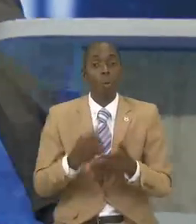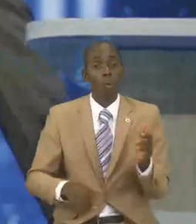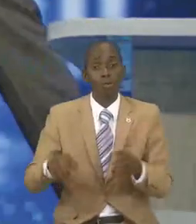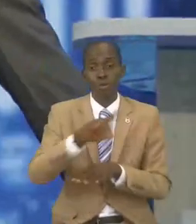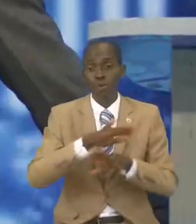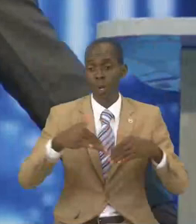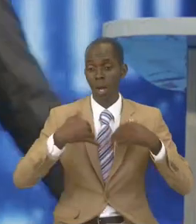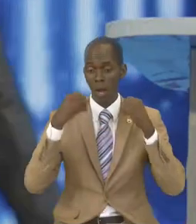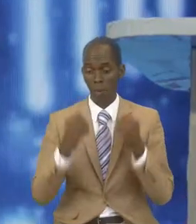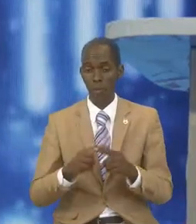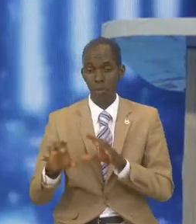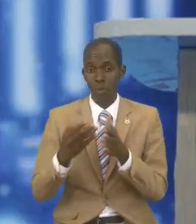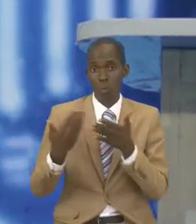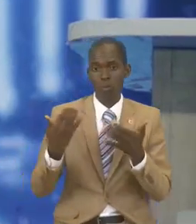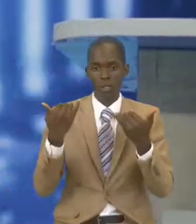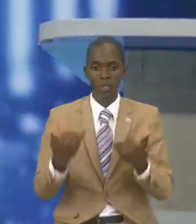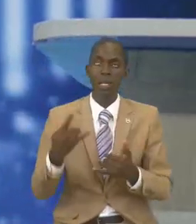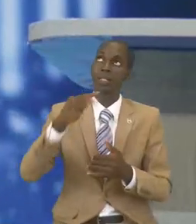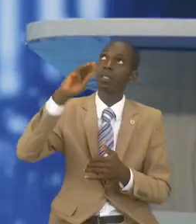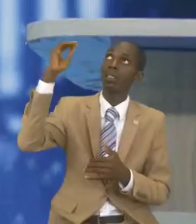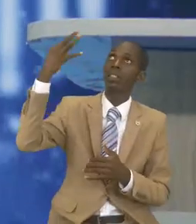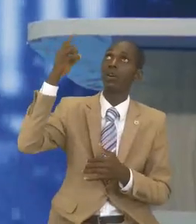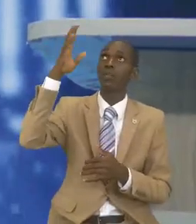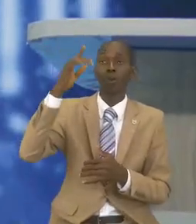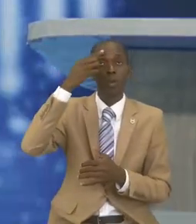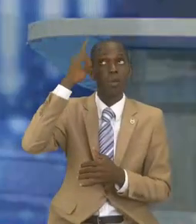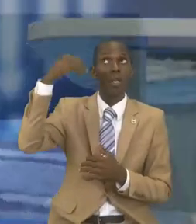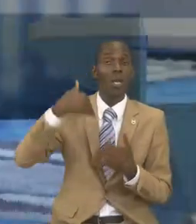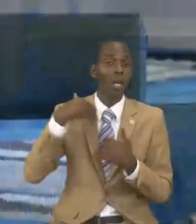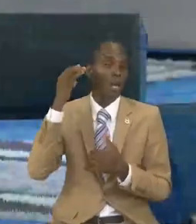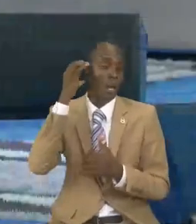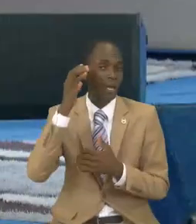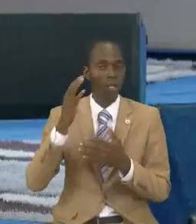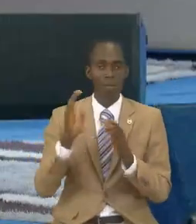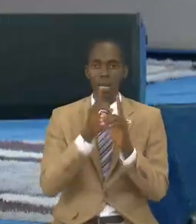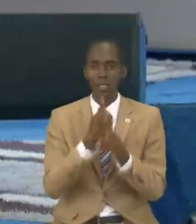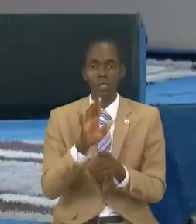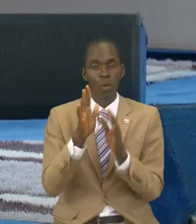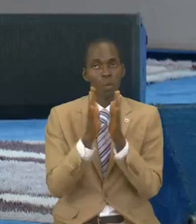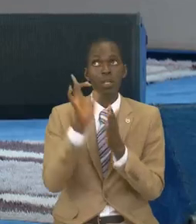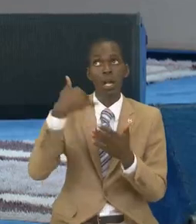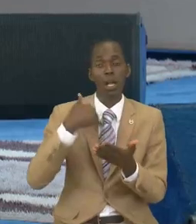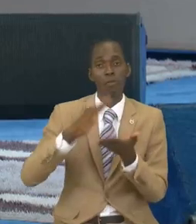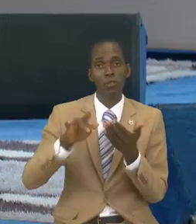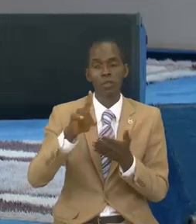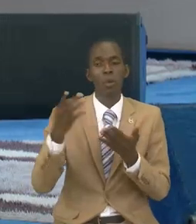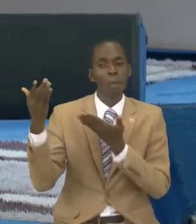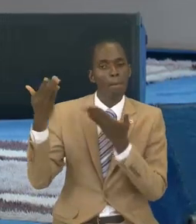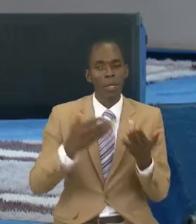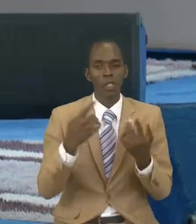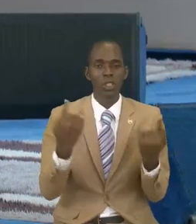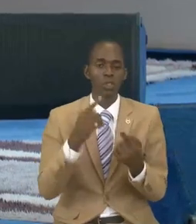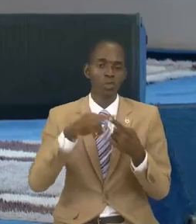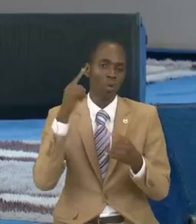Ce que tu n'avais pas le pouvoir de faire avant, tu as la grâce de Dieu. Il a exaucé ta prière, il t'a pardonné et il y a une fin au